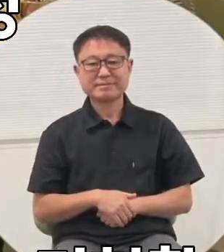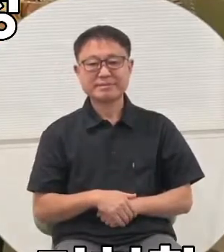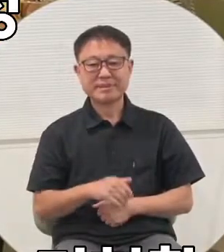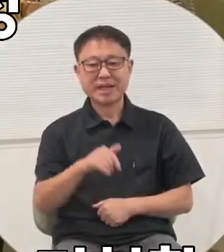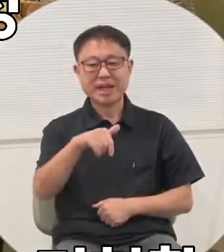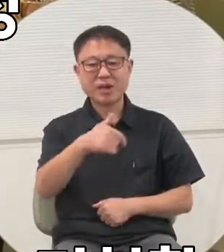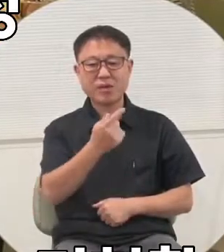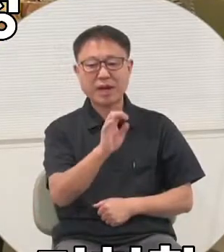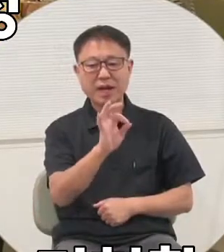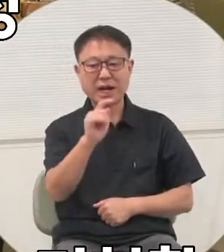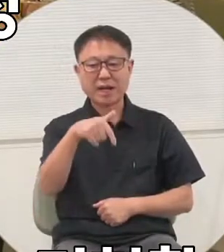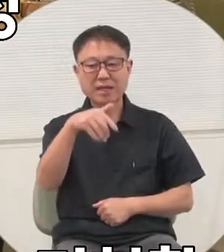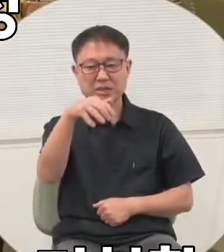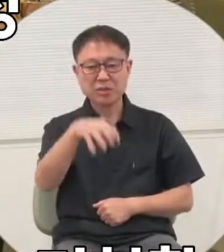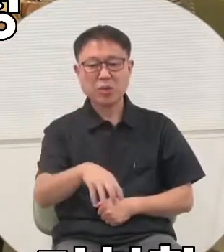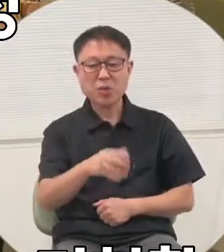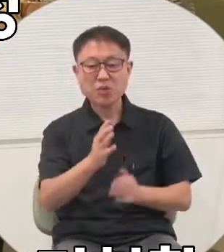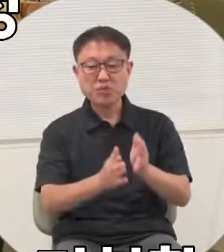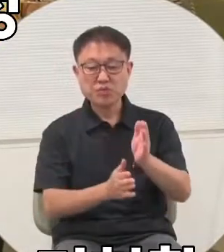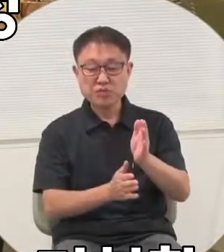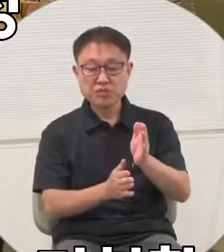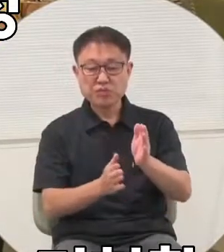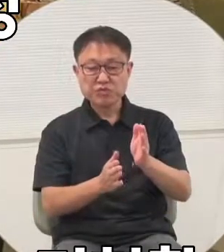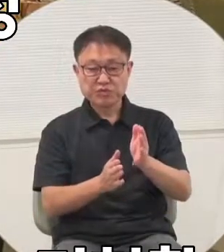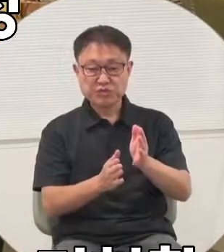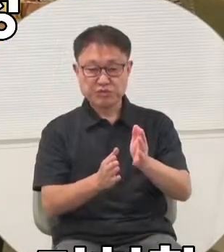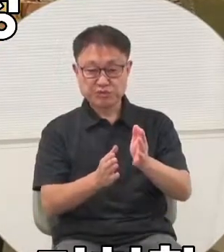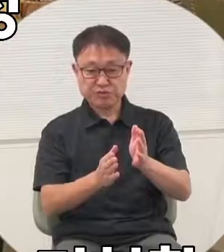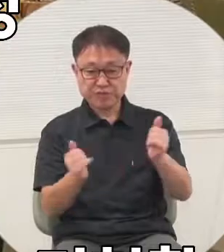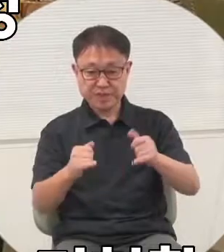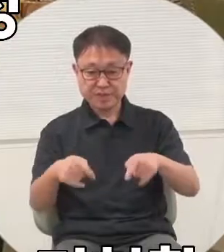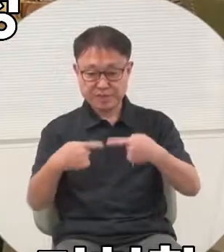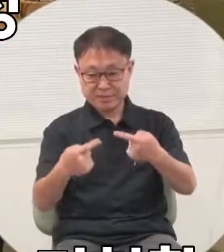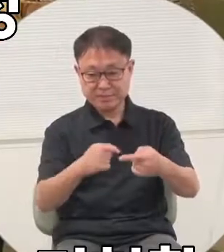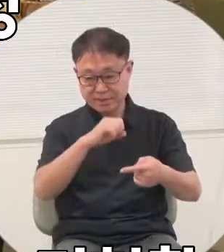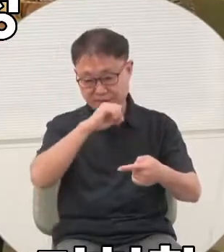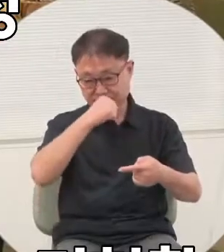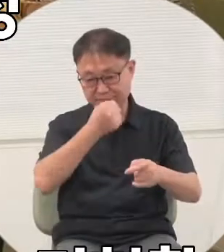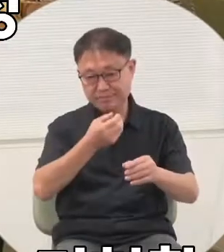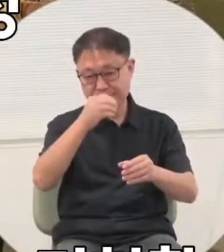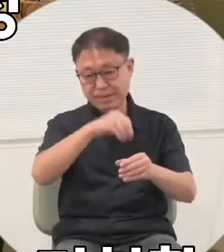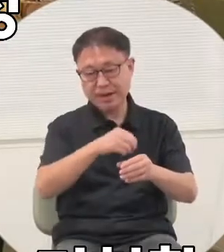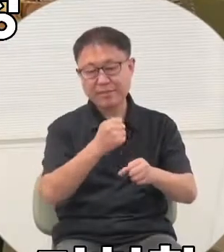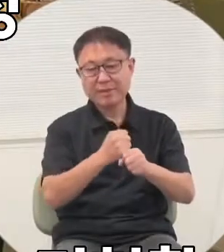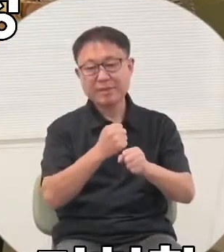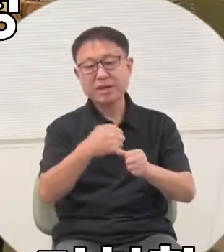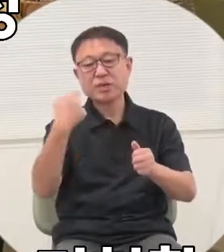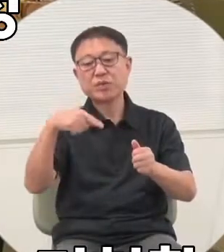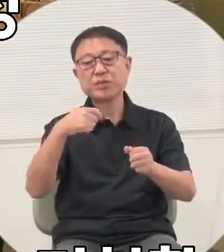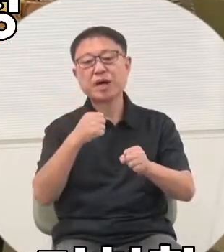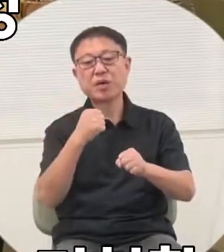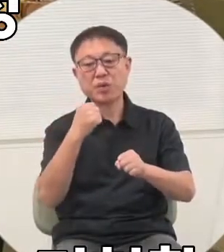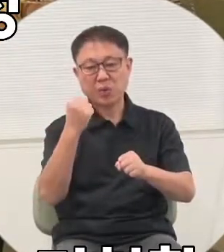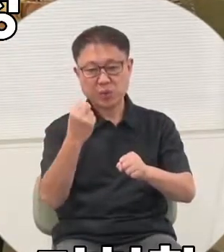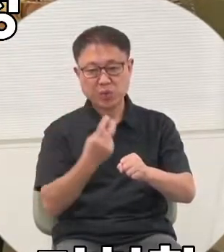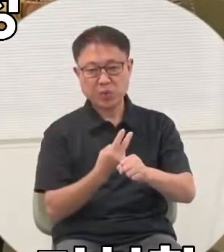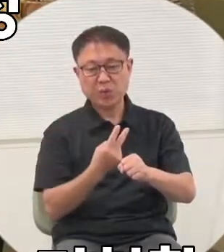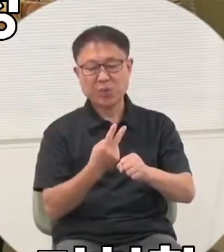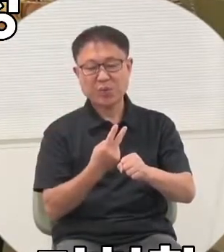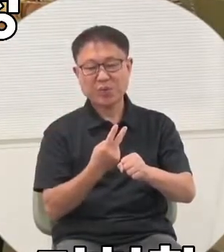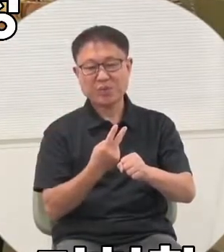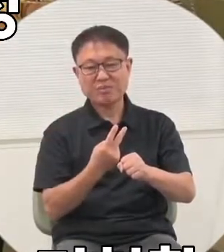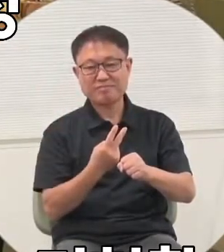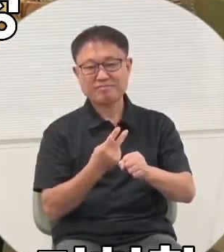관악도 주민 참여 예산제가 도입되면서 이런 것들을 교육하고 그다음에